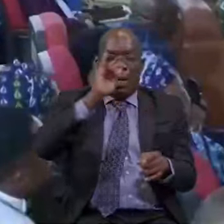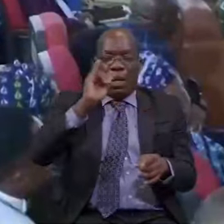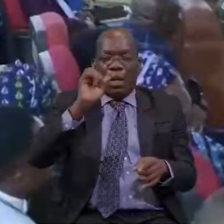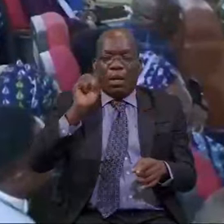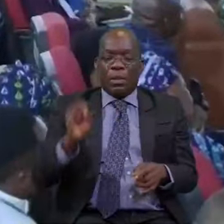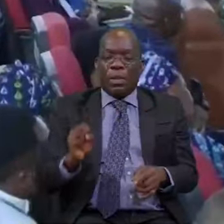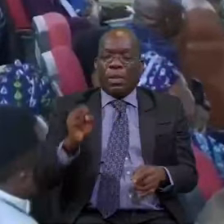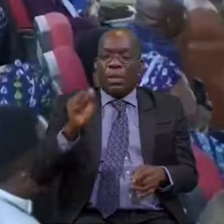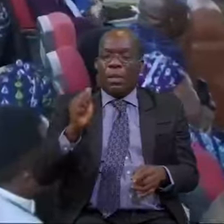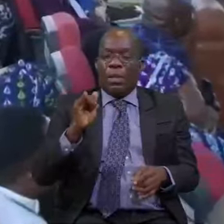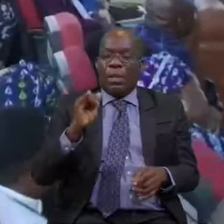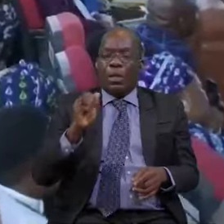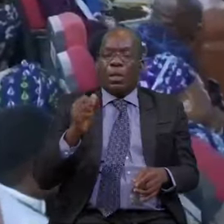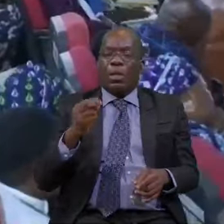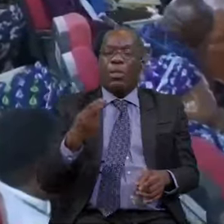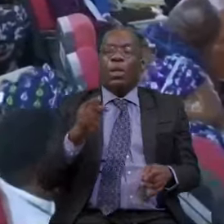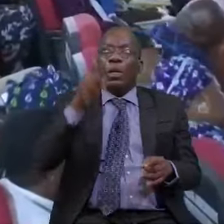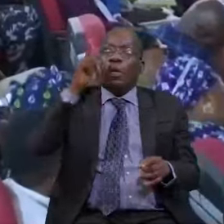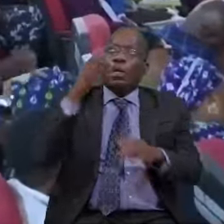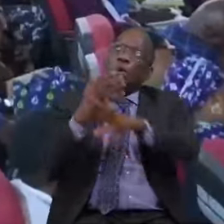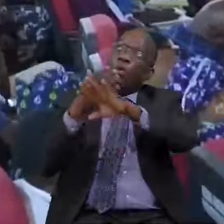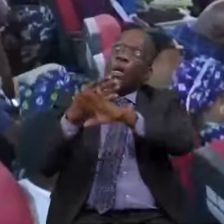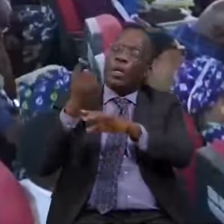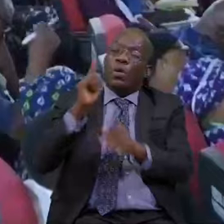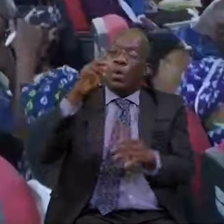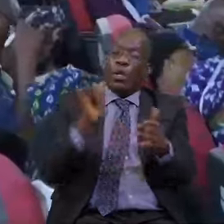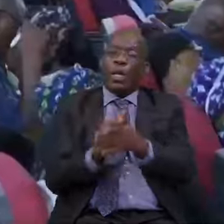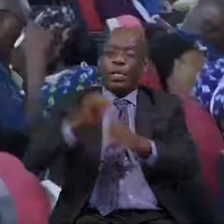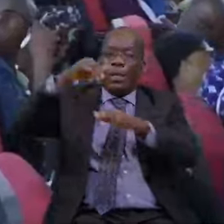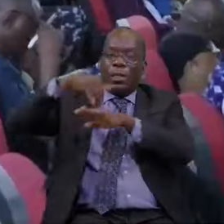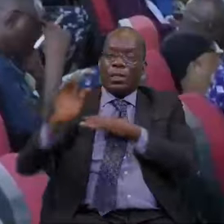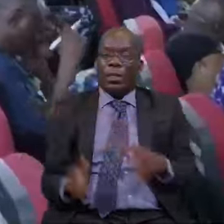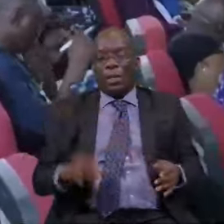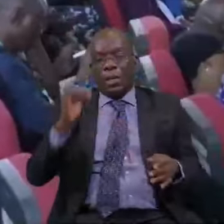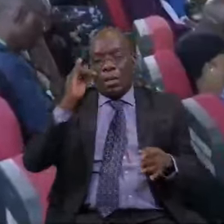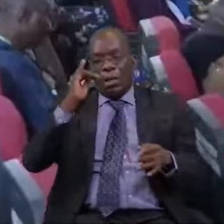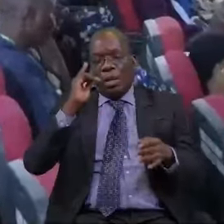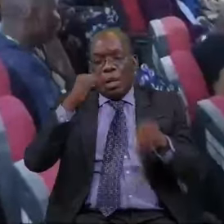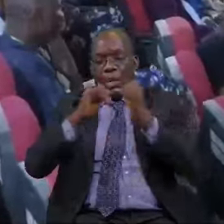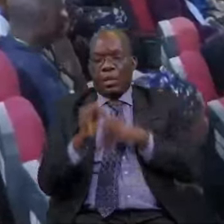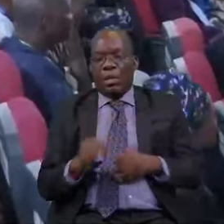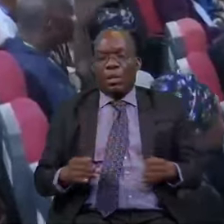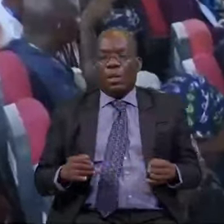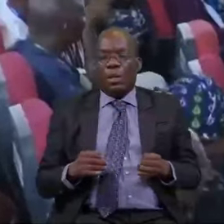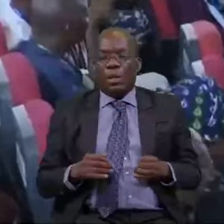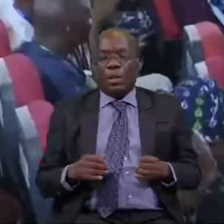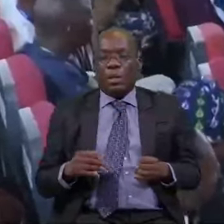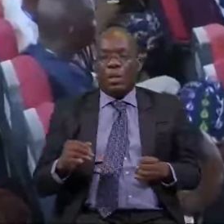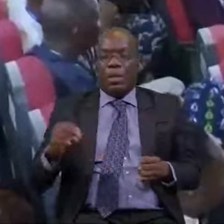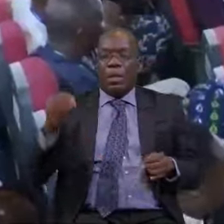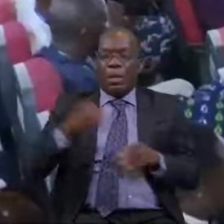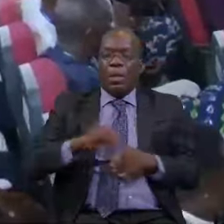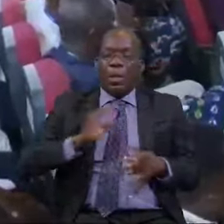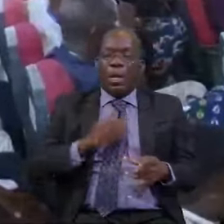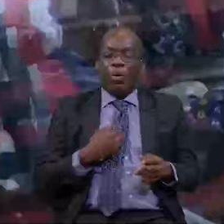répondu. Il a envoyé sa prière à celui qui a envoyé Esaïe. Et